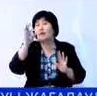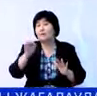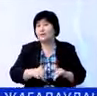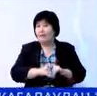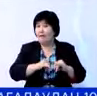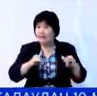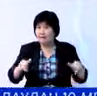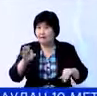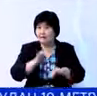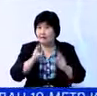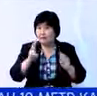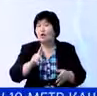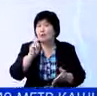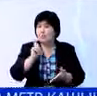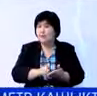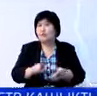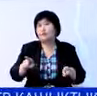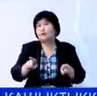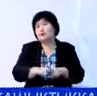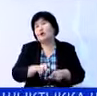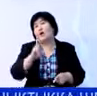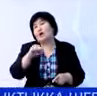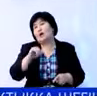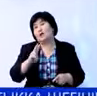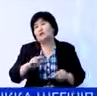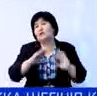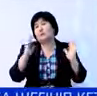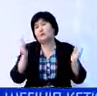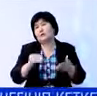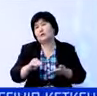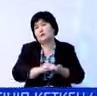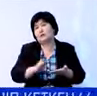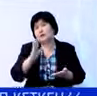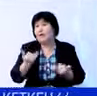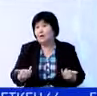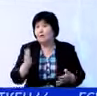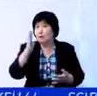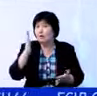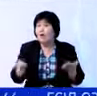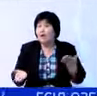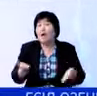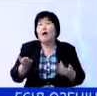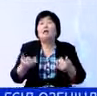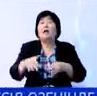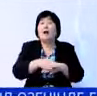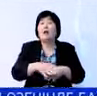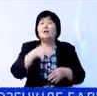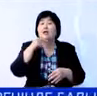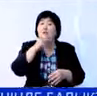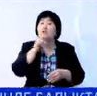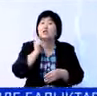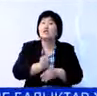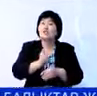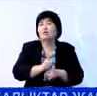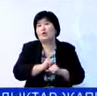асатын жағдайда міндетті түрде карантиндік шаралар күшейтіледі. Біз енді халықты мерзімсіз шектей беруімізге